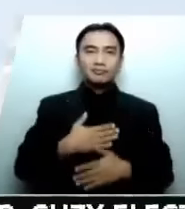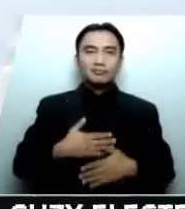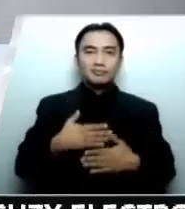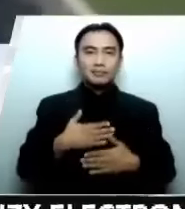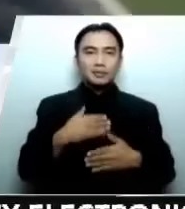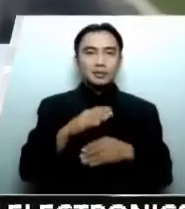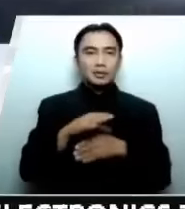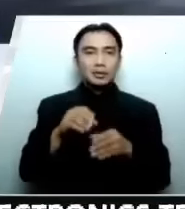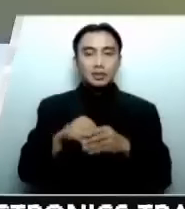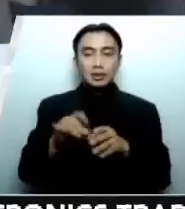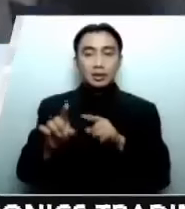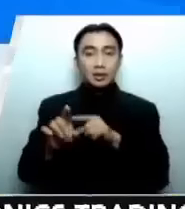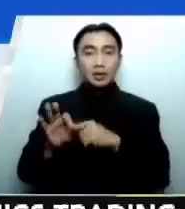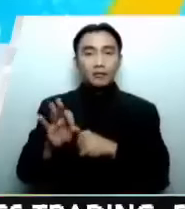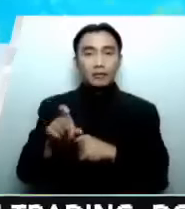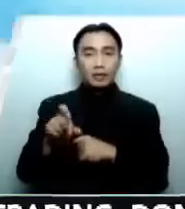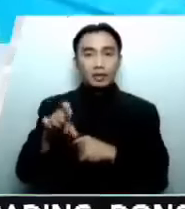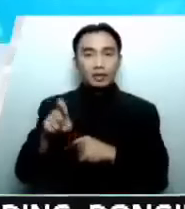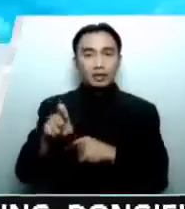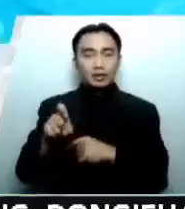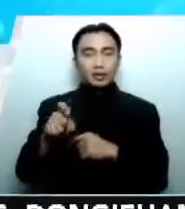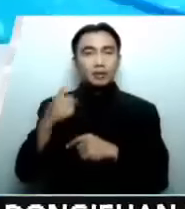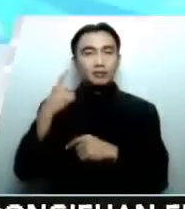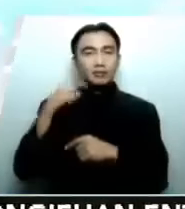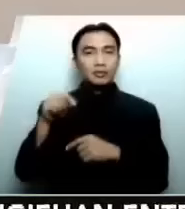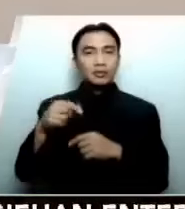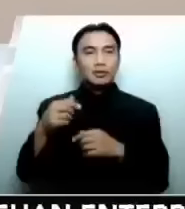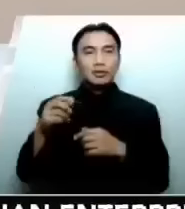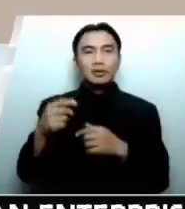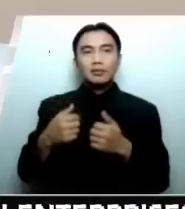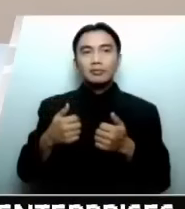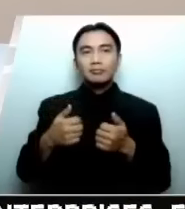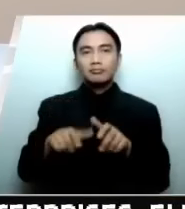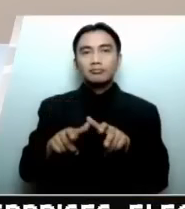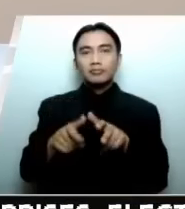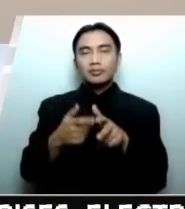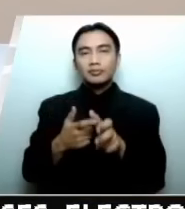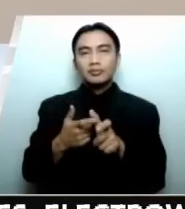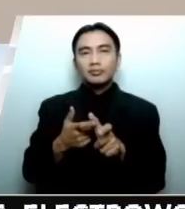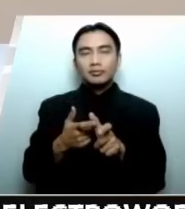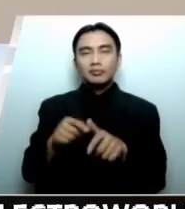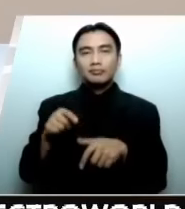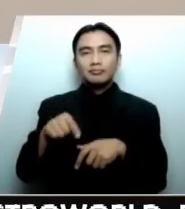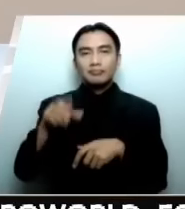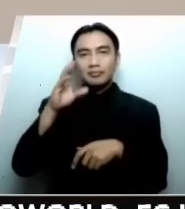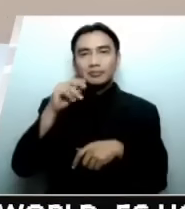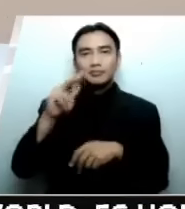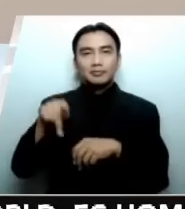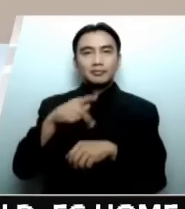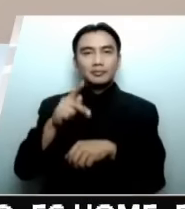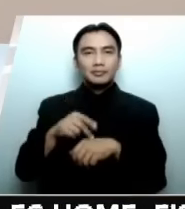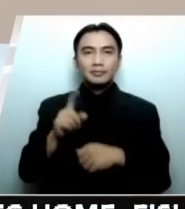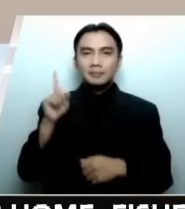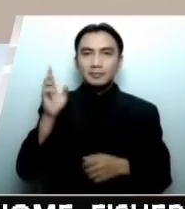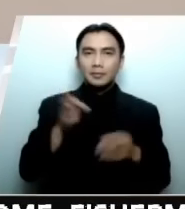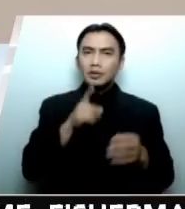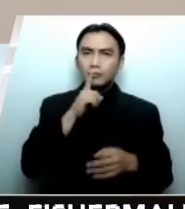runner sa Season 2 ng Running Man Philippines. He's very competitive. Alam ko